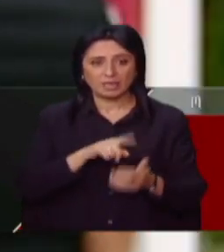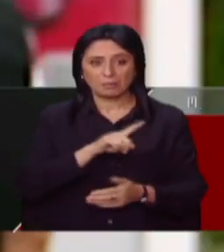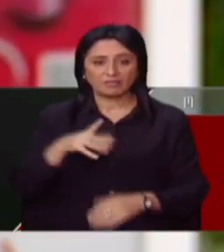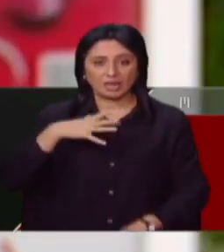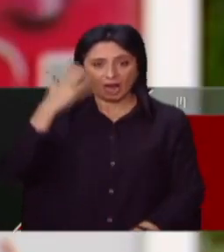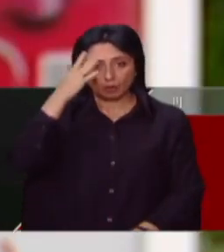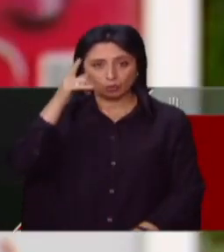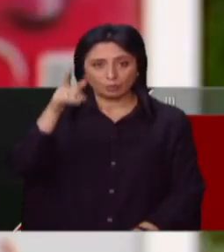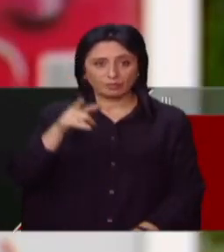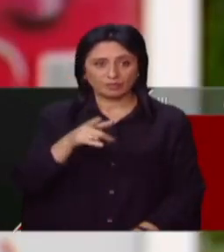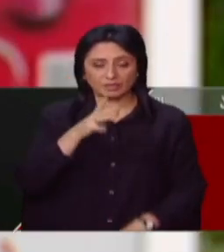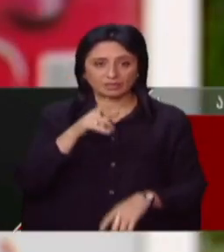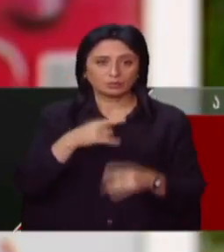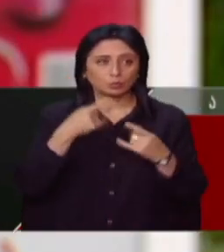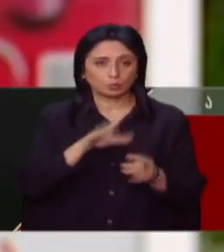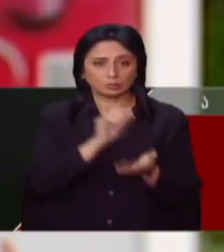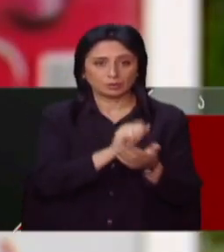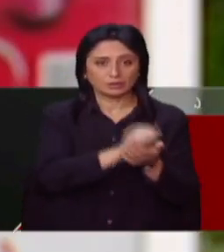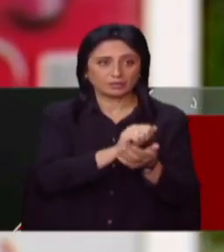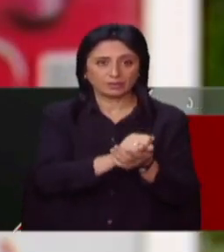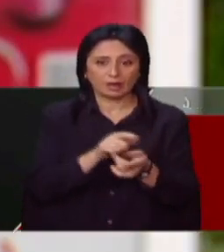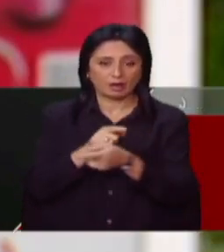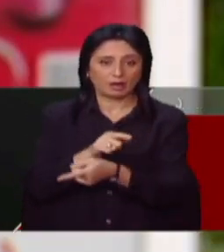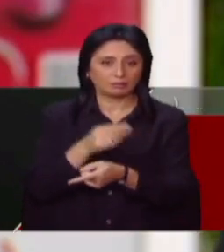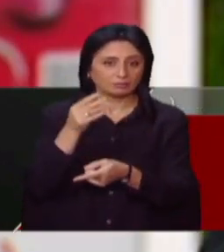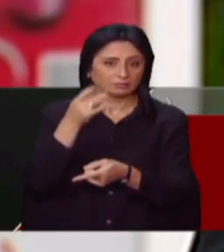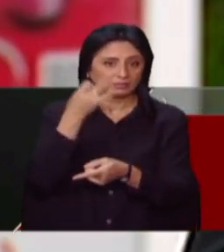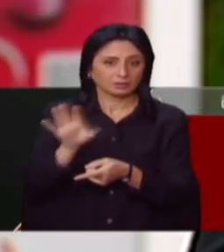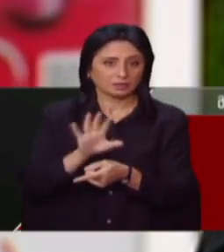მაგრამ ქართულ ოცნებას ძალიან აბსოლუტურად ყველაფრისთვის არ ძალიან პენსიონერებისთვის.